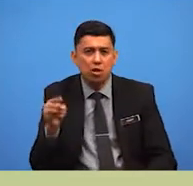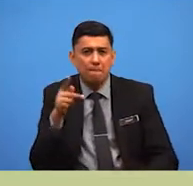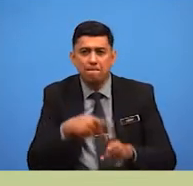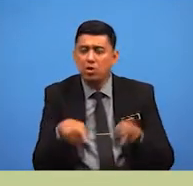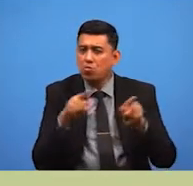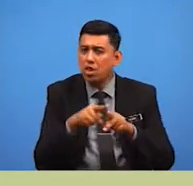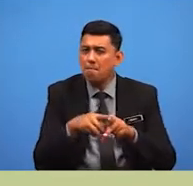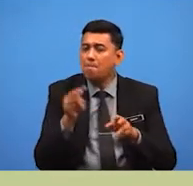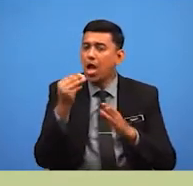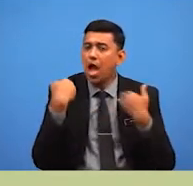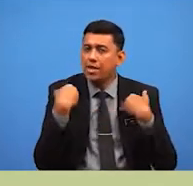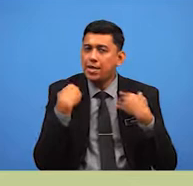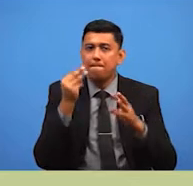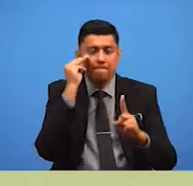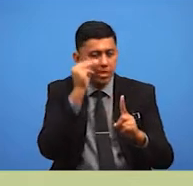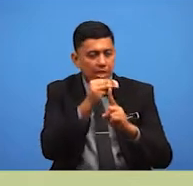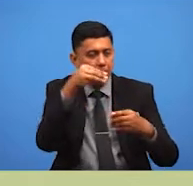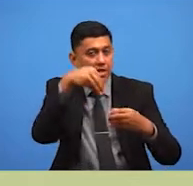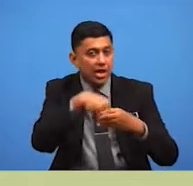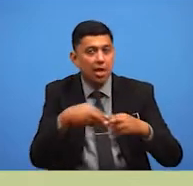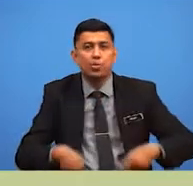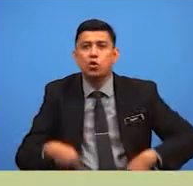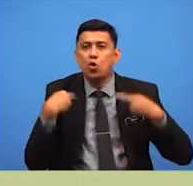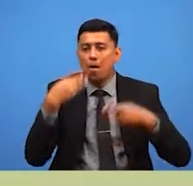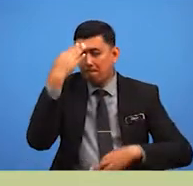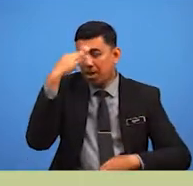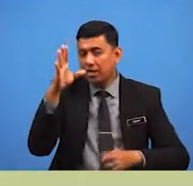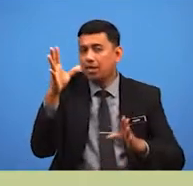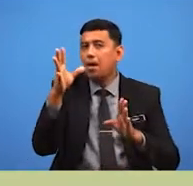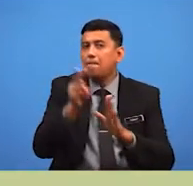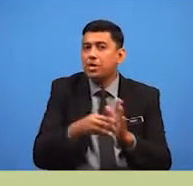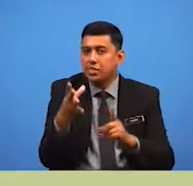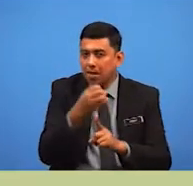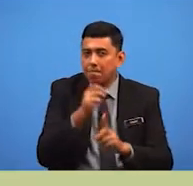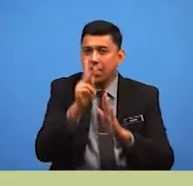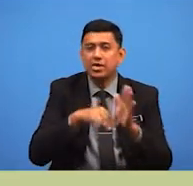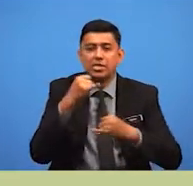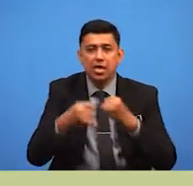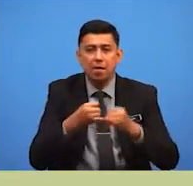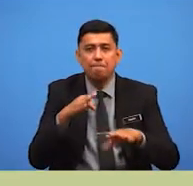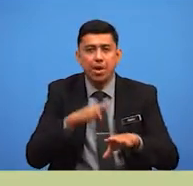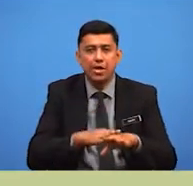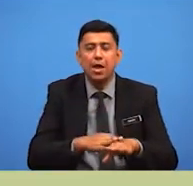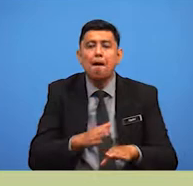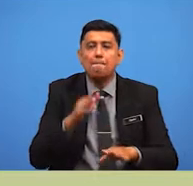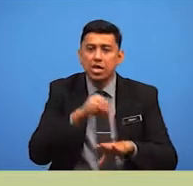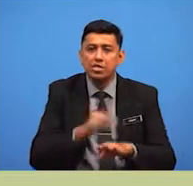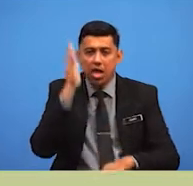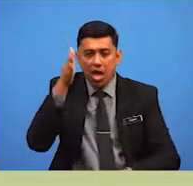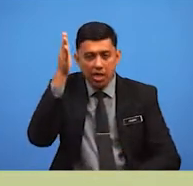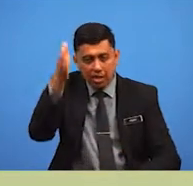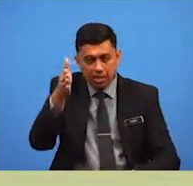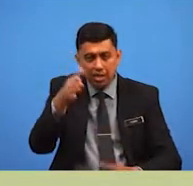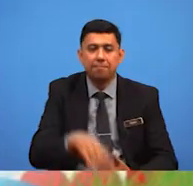mempunyai matlamat dalam hidup bagi mencapai kejayaan pada masa akan datang.